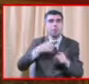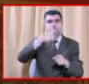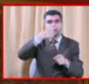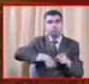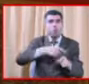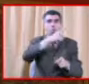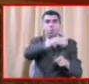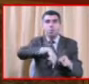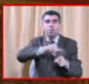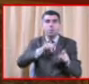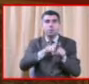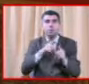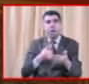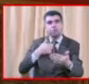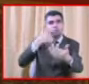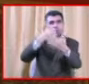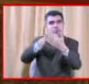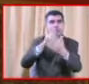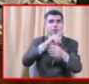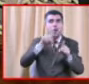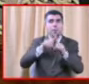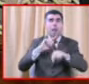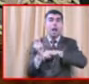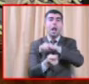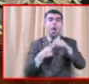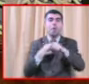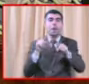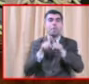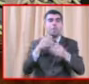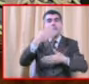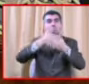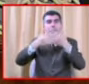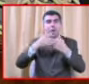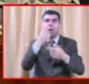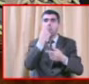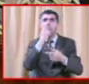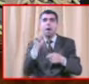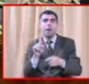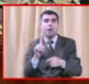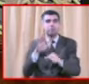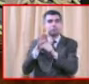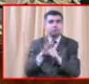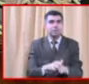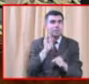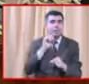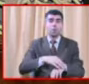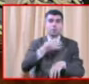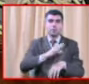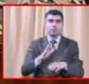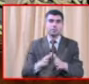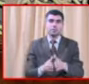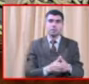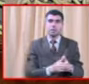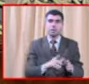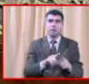مع متطلبات العالم القروي، ماشي نجيو نسقطوا عليهم بناء اللي هما رافضينه واللي هو شبيه بما. شكرا السيد الوزير.